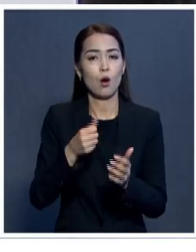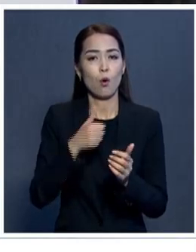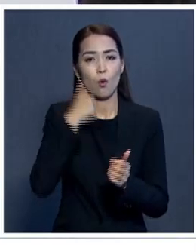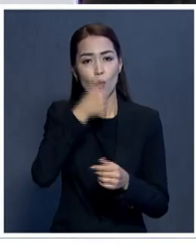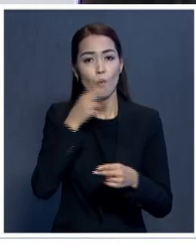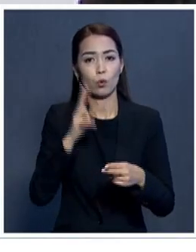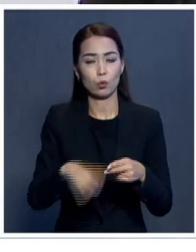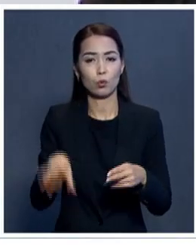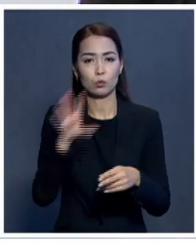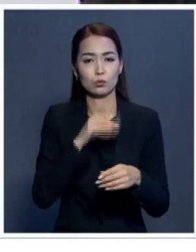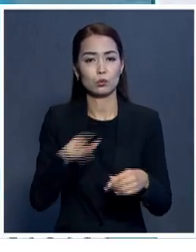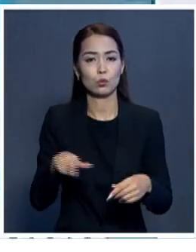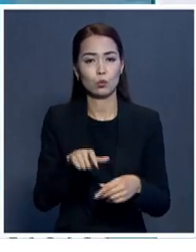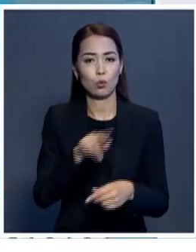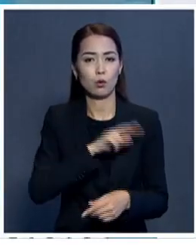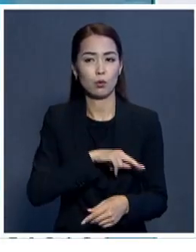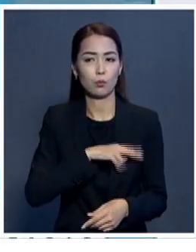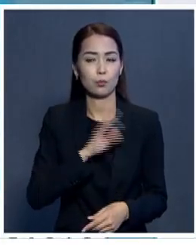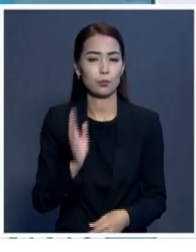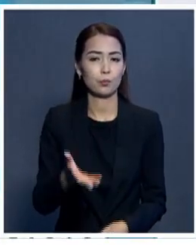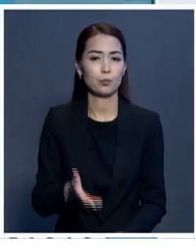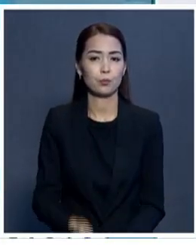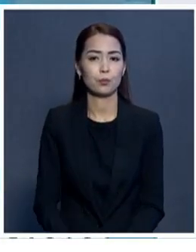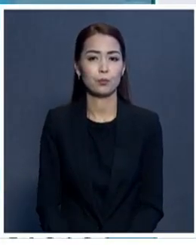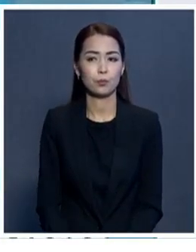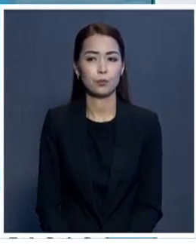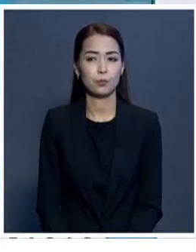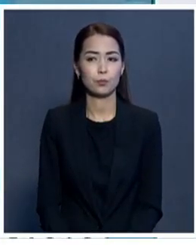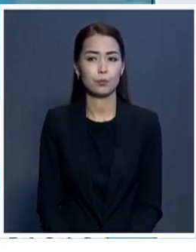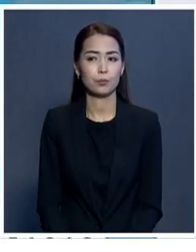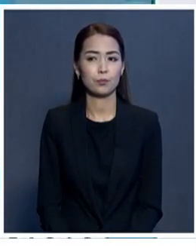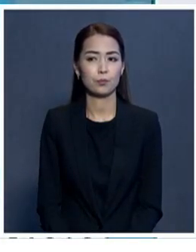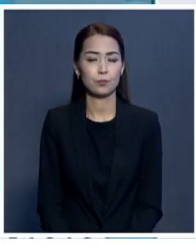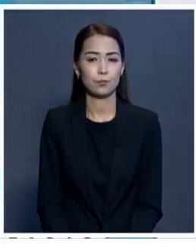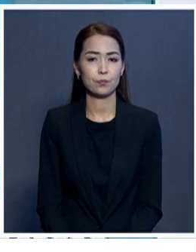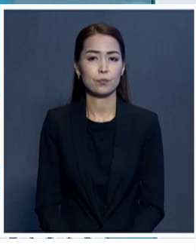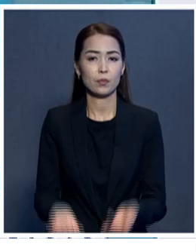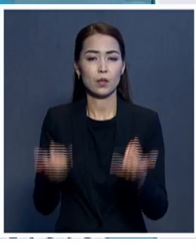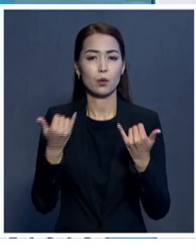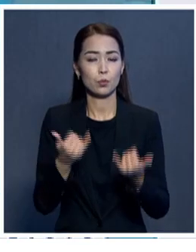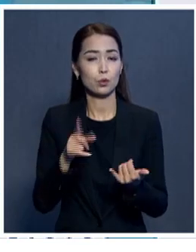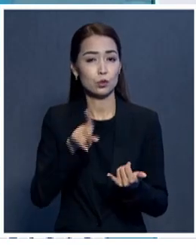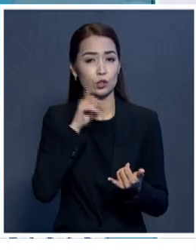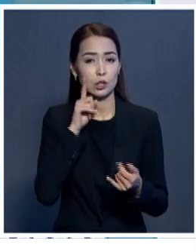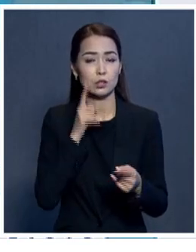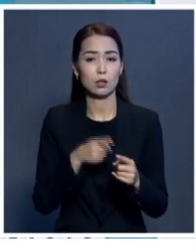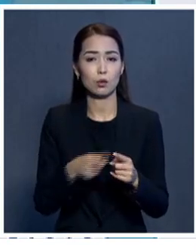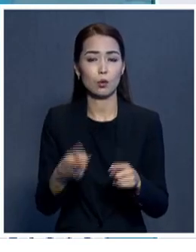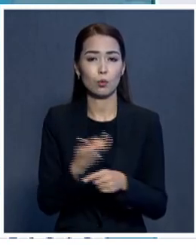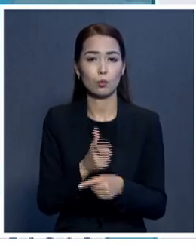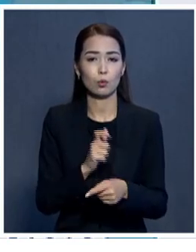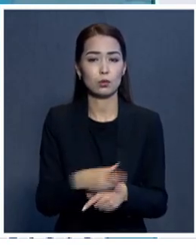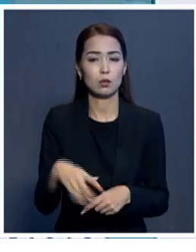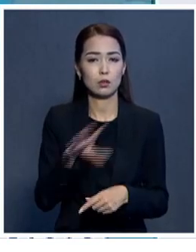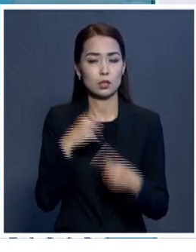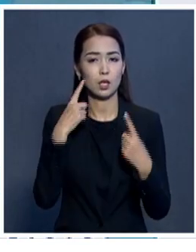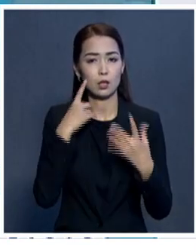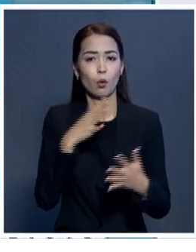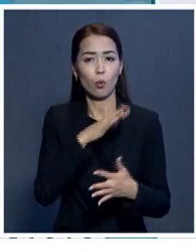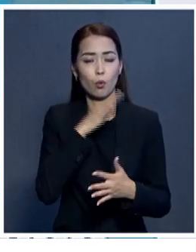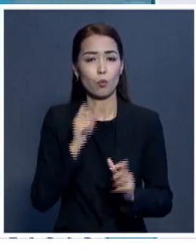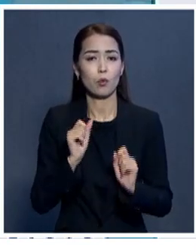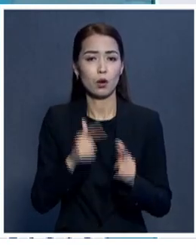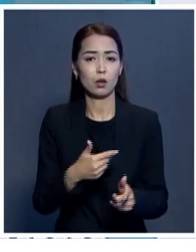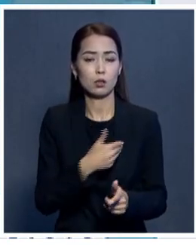жол сілтейді. Среди молодежи присутствует страх открытия бизнеса. Бүгінде жастардың арасында жеке кәсібін ашқысы келетіндер аз емес,